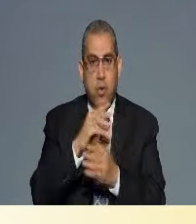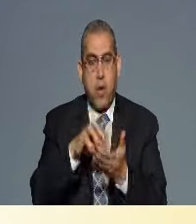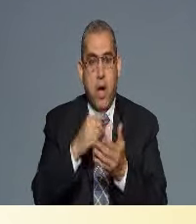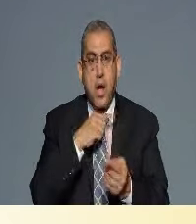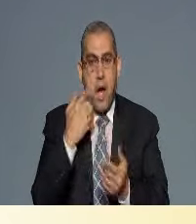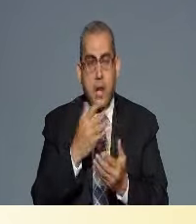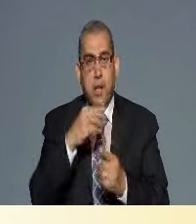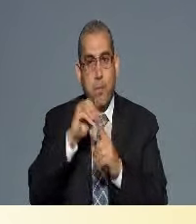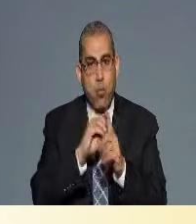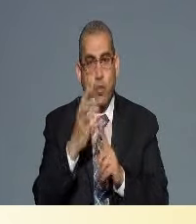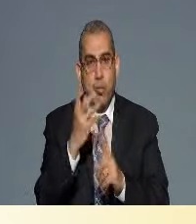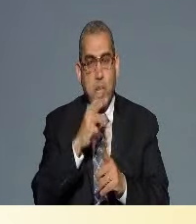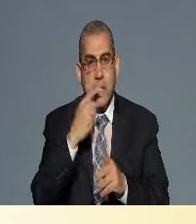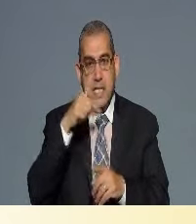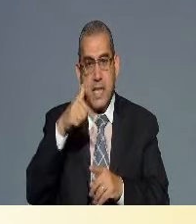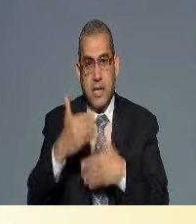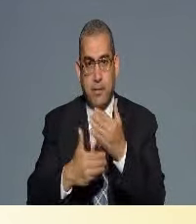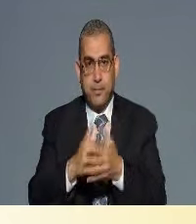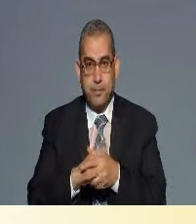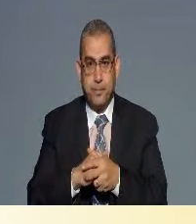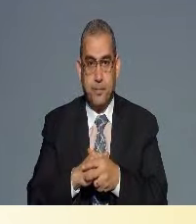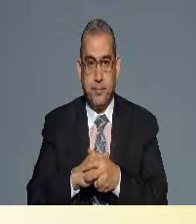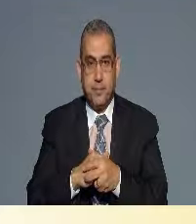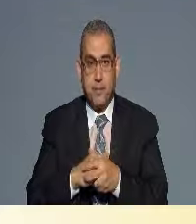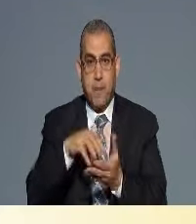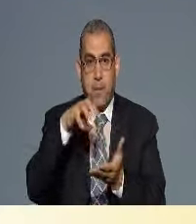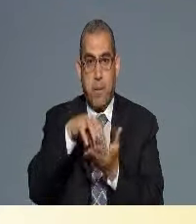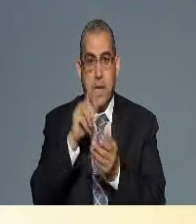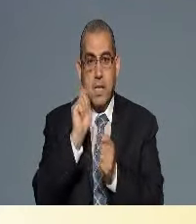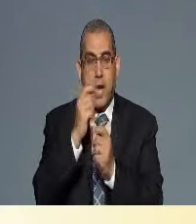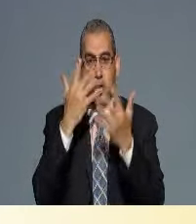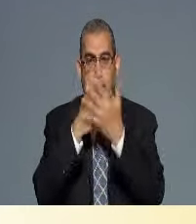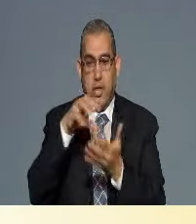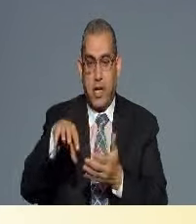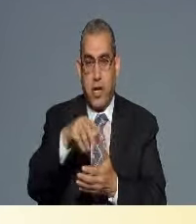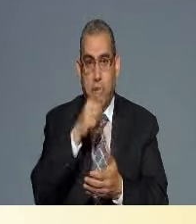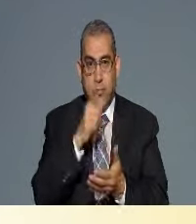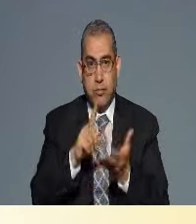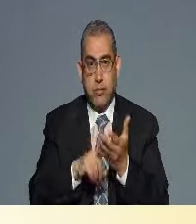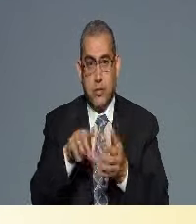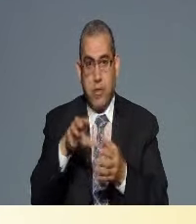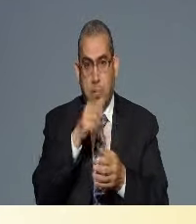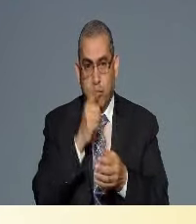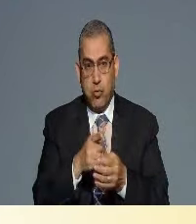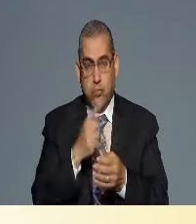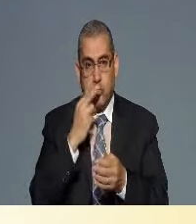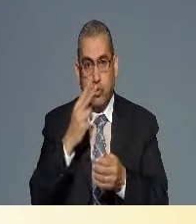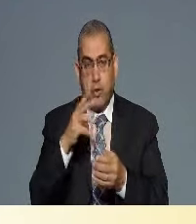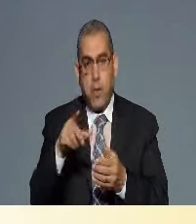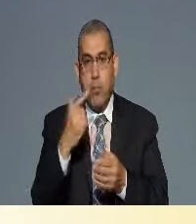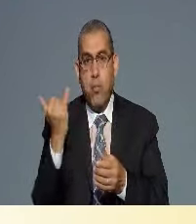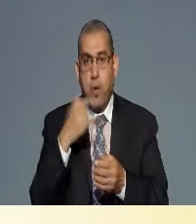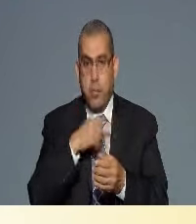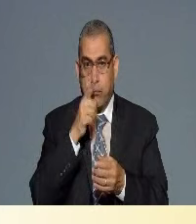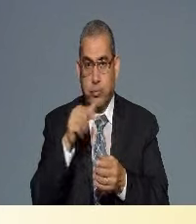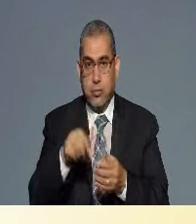وفاكهة خلال الست أعوام السابقين. المنطقة الصناعية، احنا هنا فندم قدام حاجة مهمة جدا،